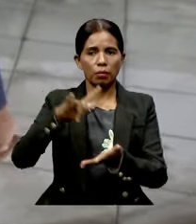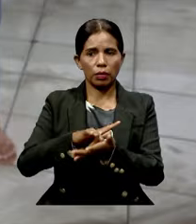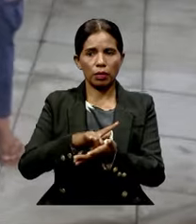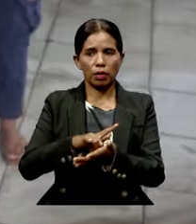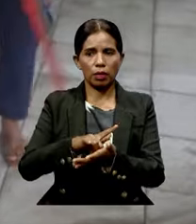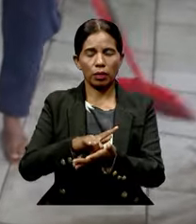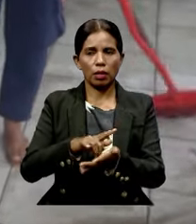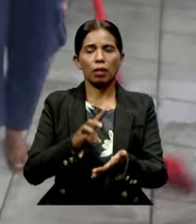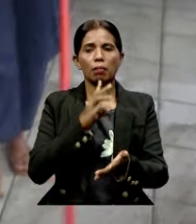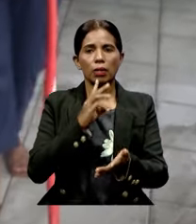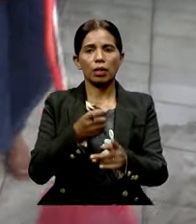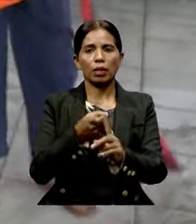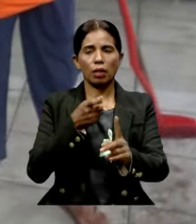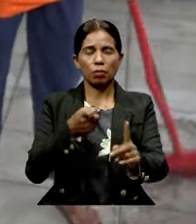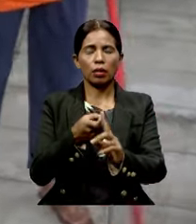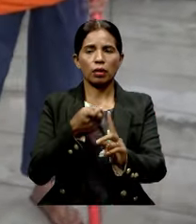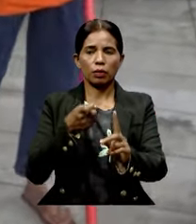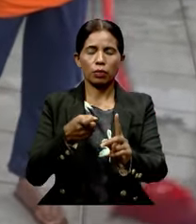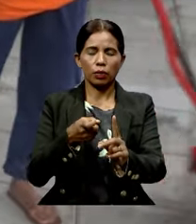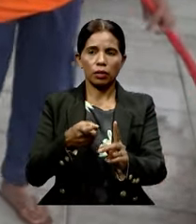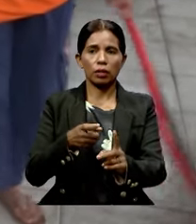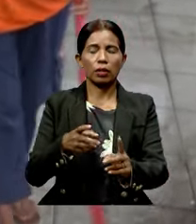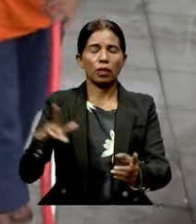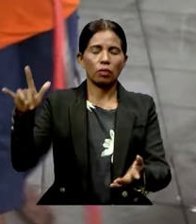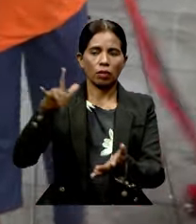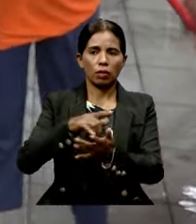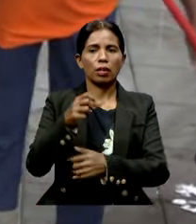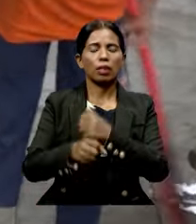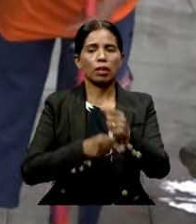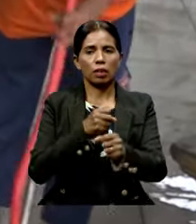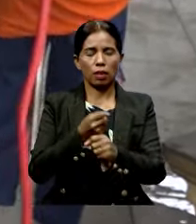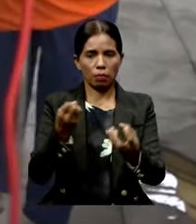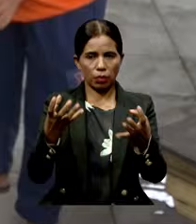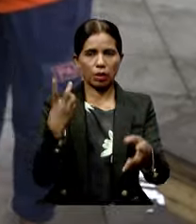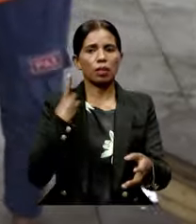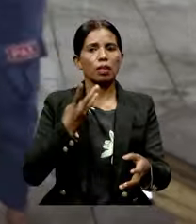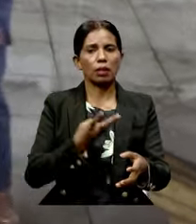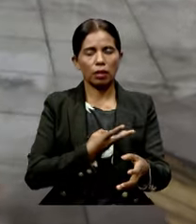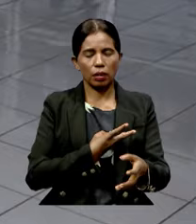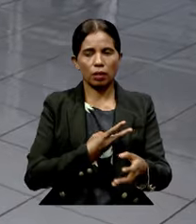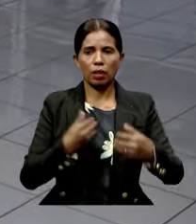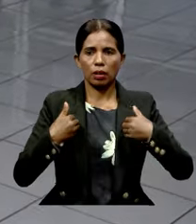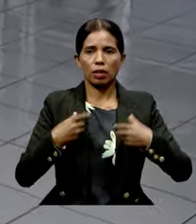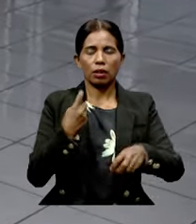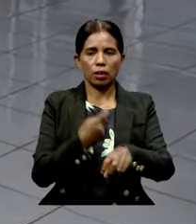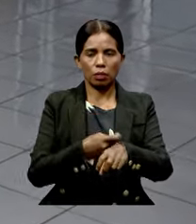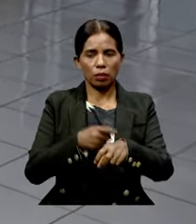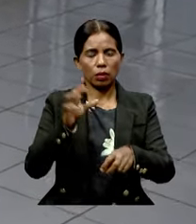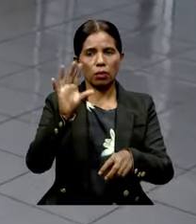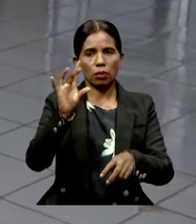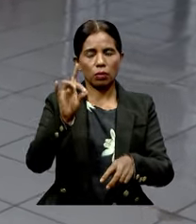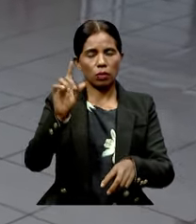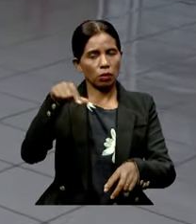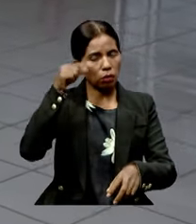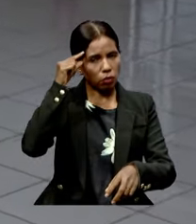betama husi bundara mamai tambah durante tina hiran elara ita ia tempo governo oitavo governo